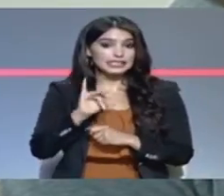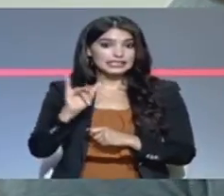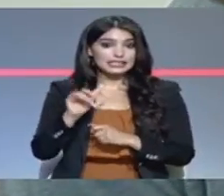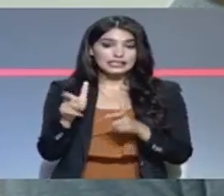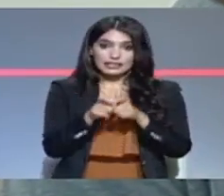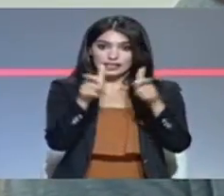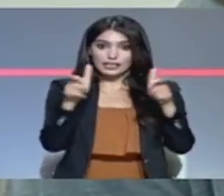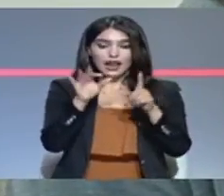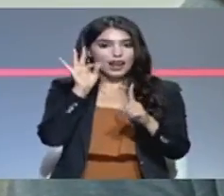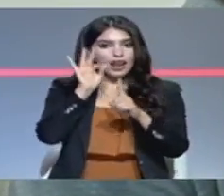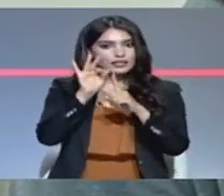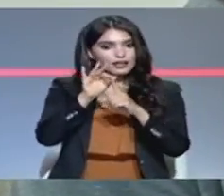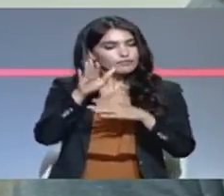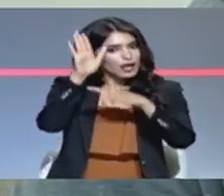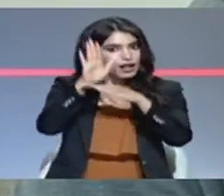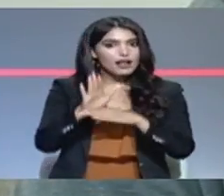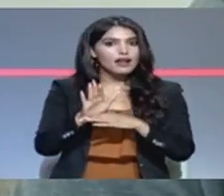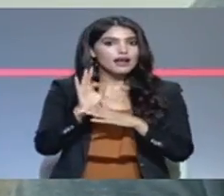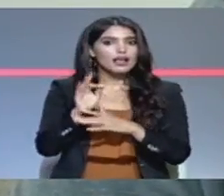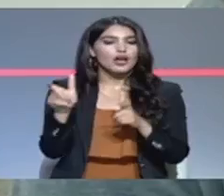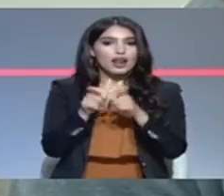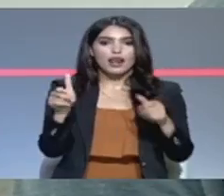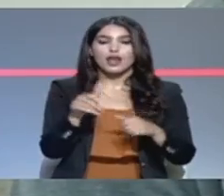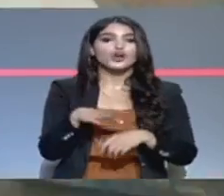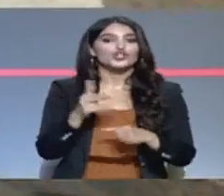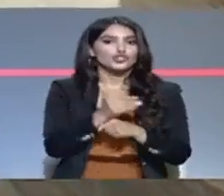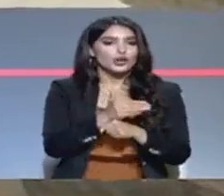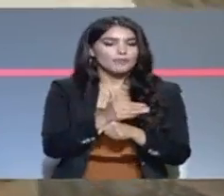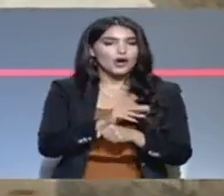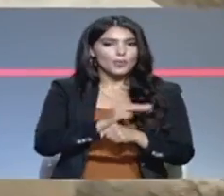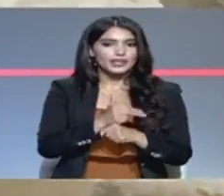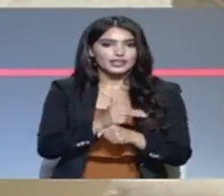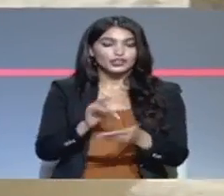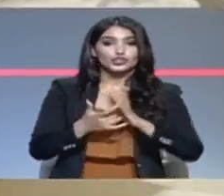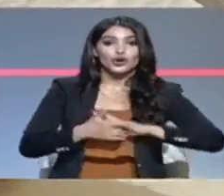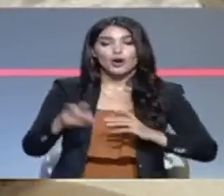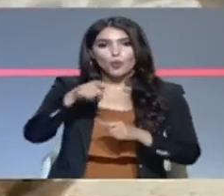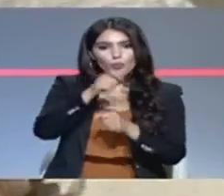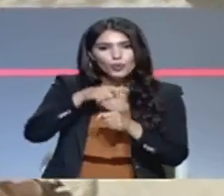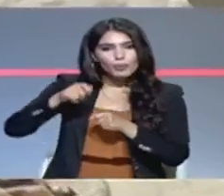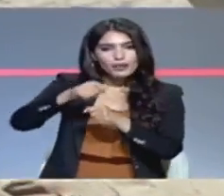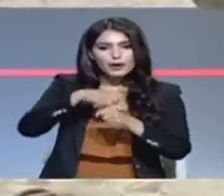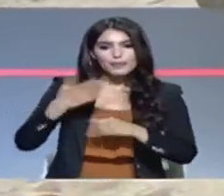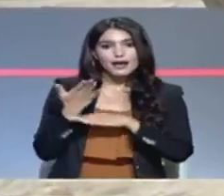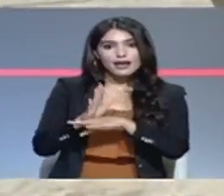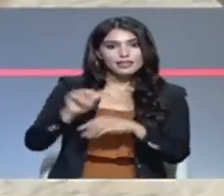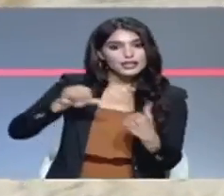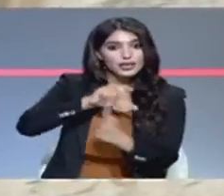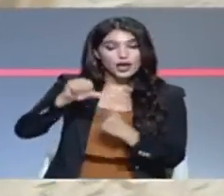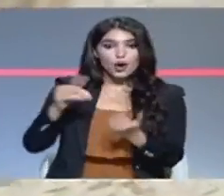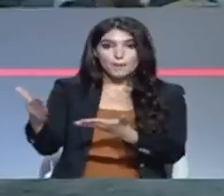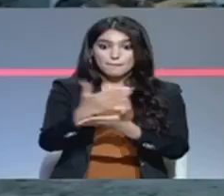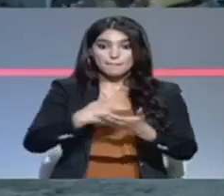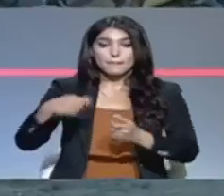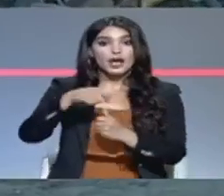للهيئة تكريما للهيئة وتكريما للشابة والمهدية. فن النحت الذي ميز هذه الدورة جمع عددا من